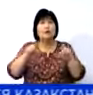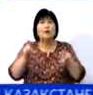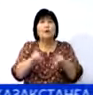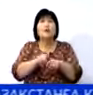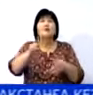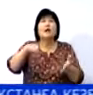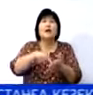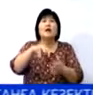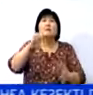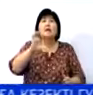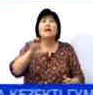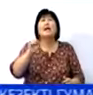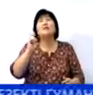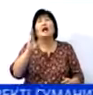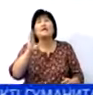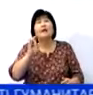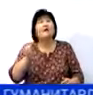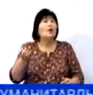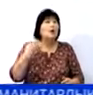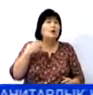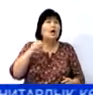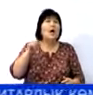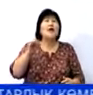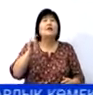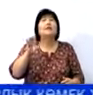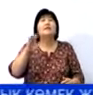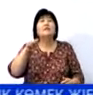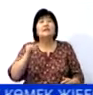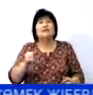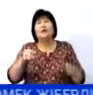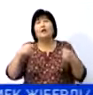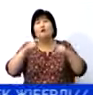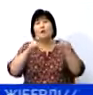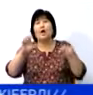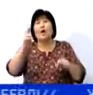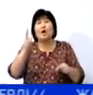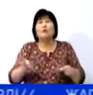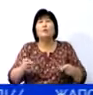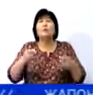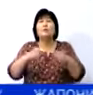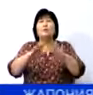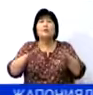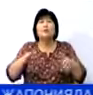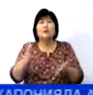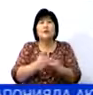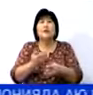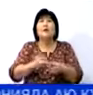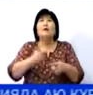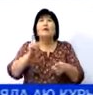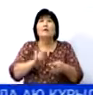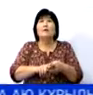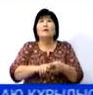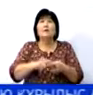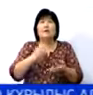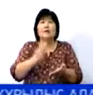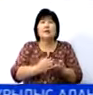қаладағы Мирас, Анвар, Қызылорда, Ажар Сити сауда үйлерінде әлеуметтік бұрыштар жасақталған. Ол жерде де осы өнімдер